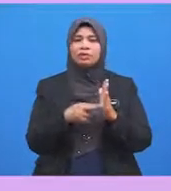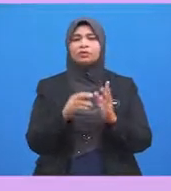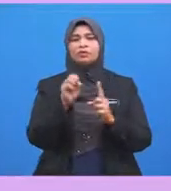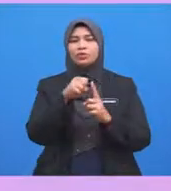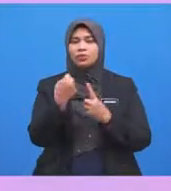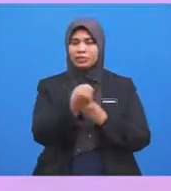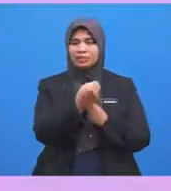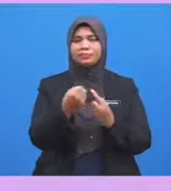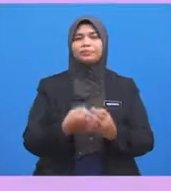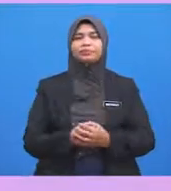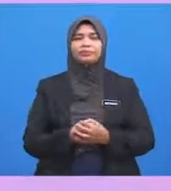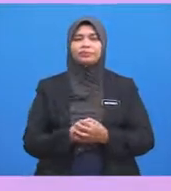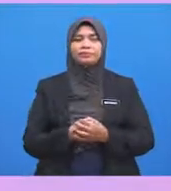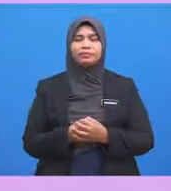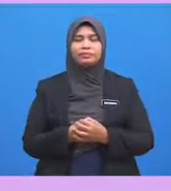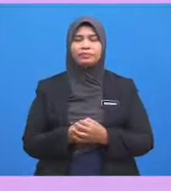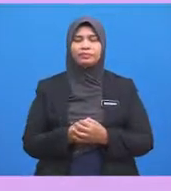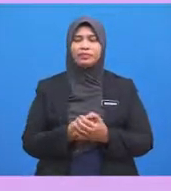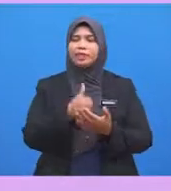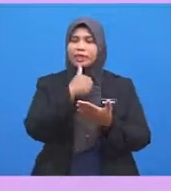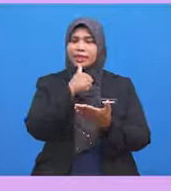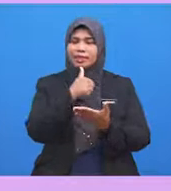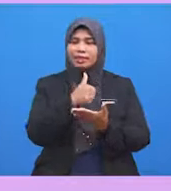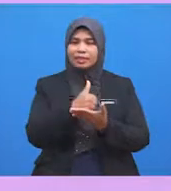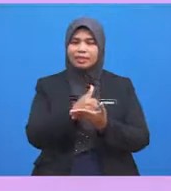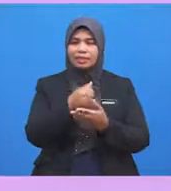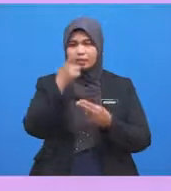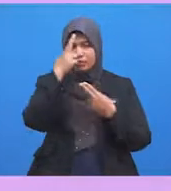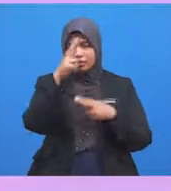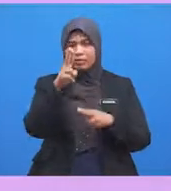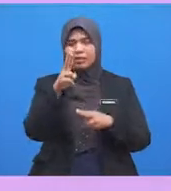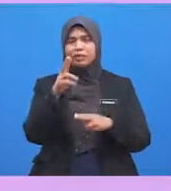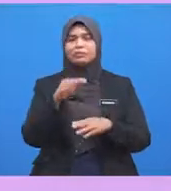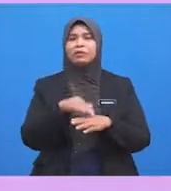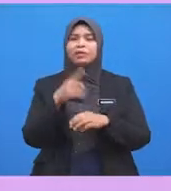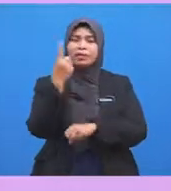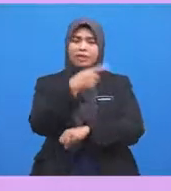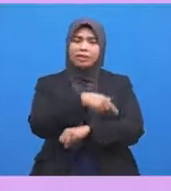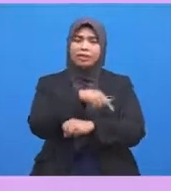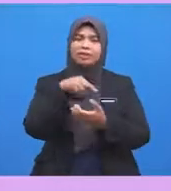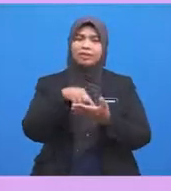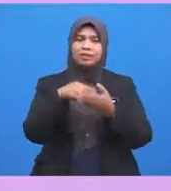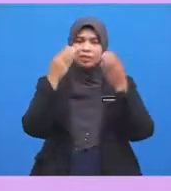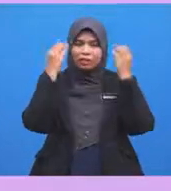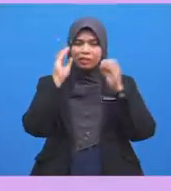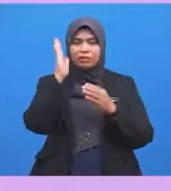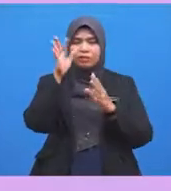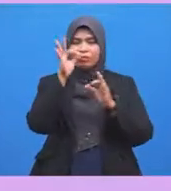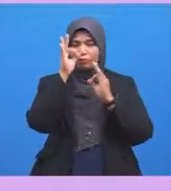institusi sosial. Nilai hormat pada hari ini, cikgu akan fokuskan